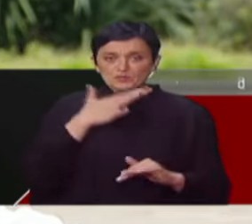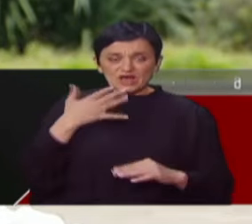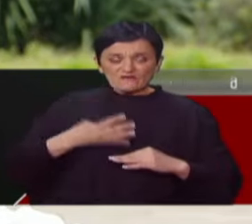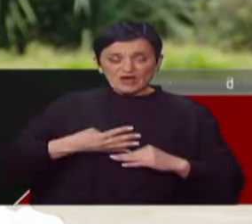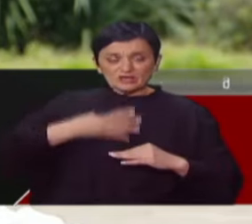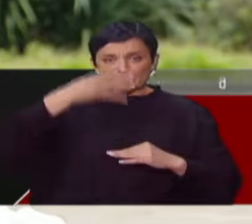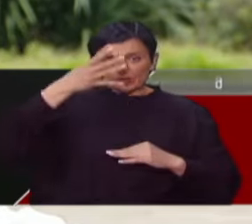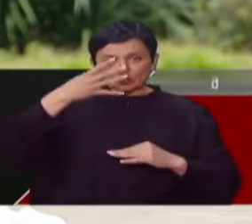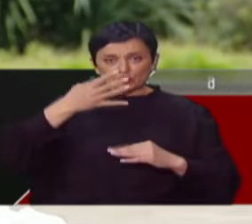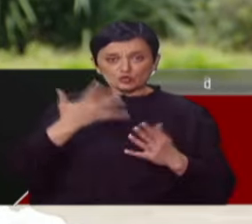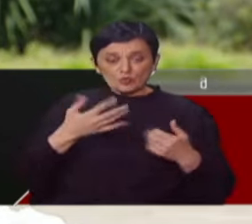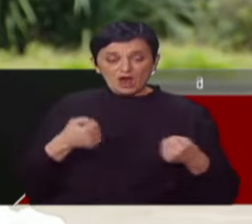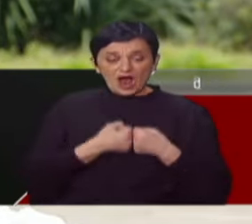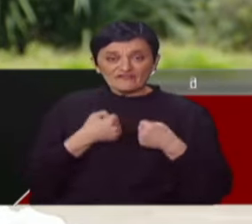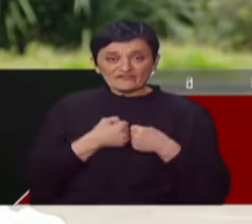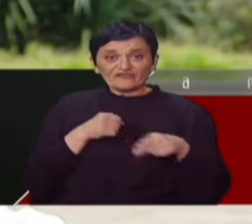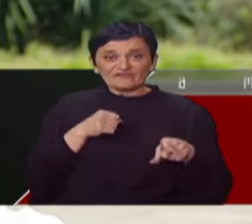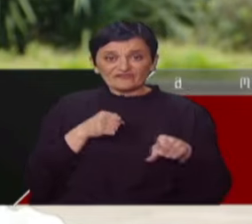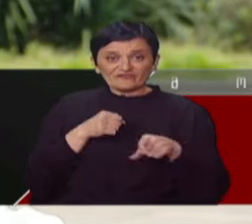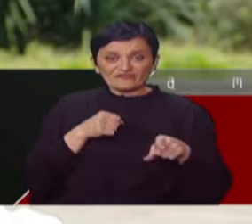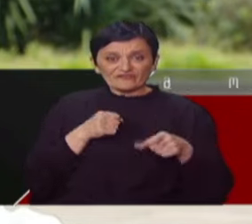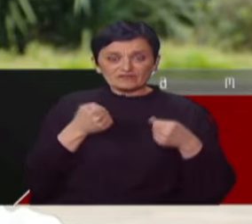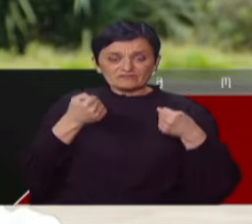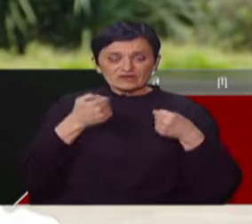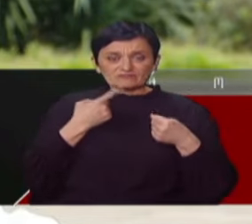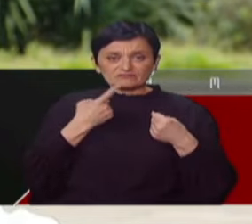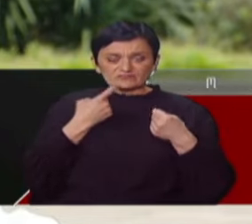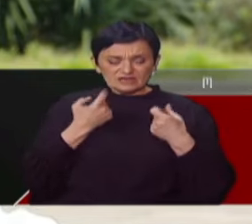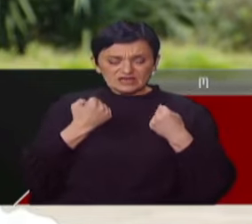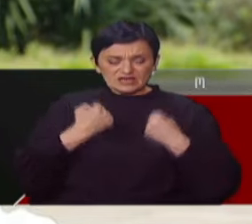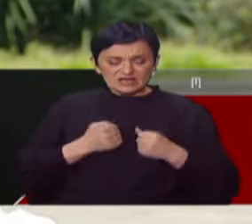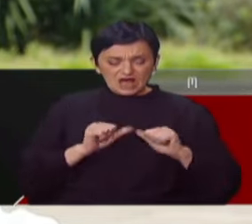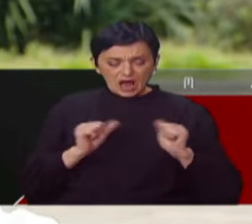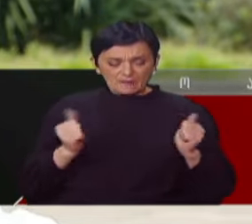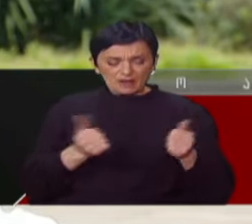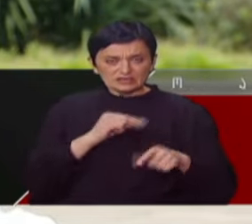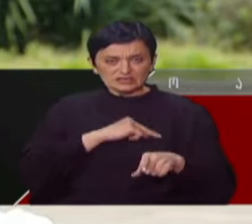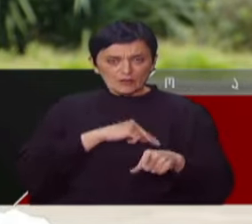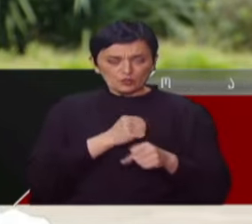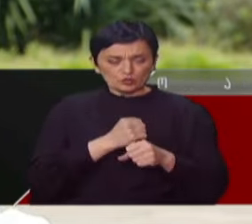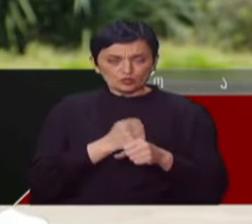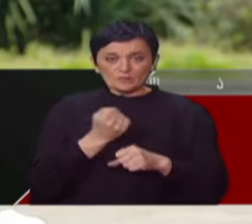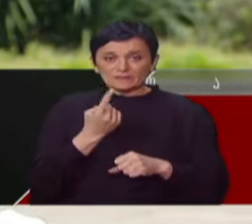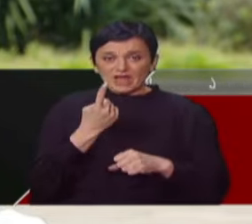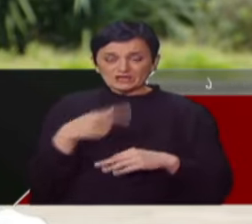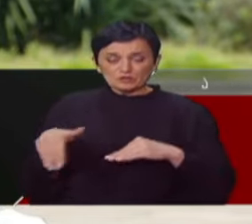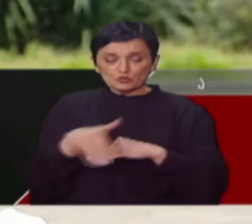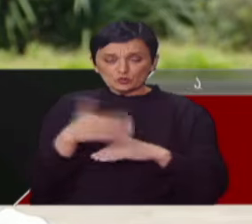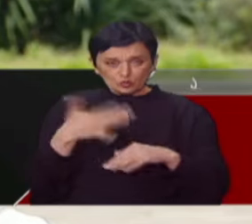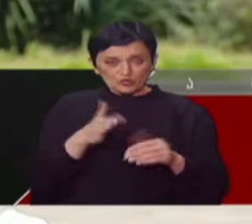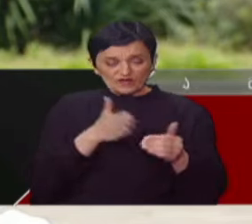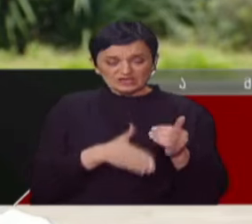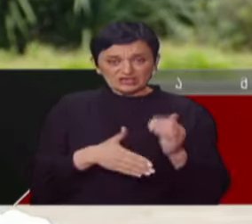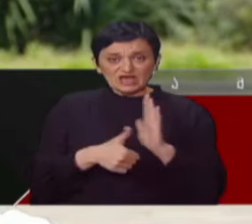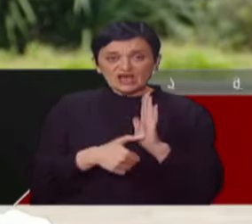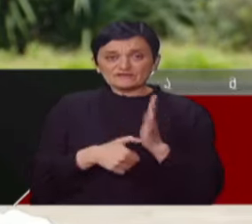biniani, corpus ebis, romeli avariul ebiaris, mati gamagreba, gamagrebi samușeobis, armoeba, tertmete mi samarce, ucu, da surlebulie,